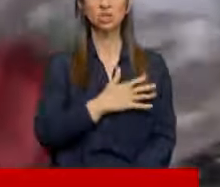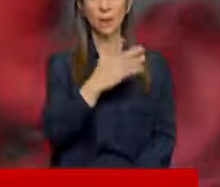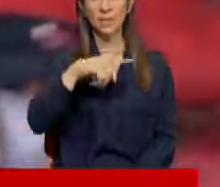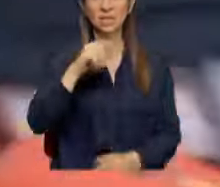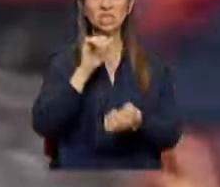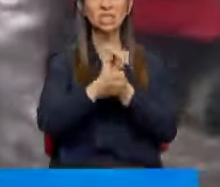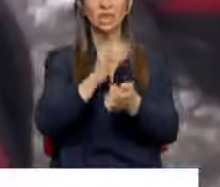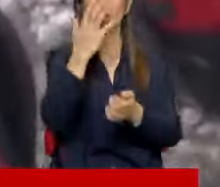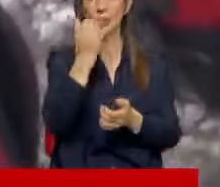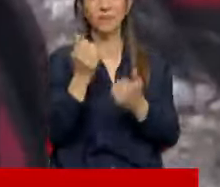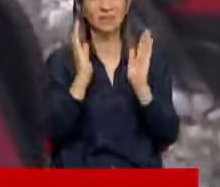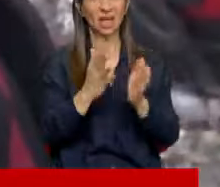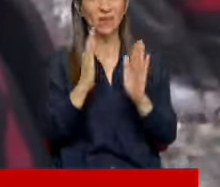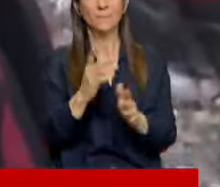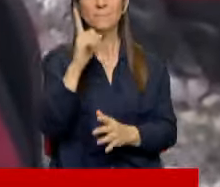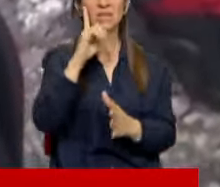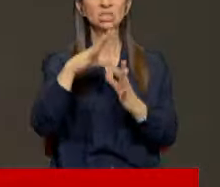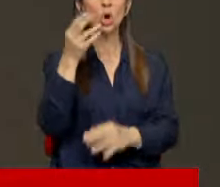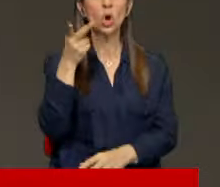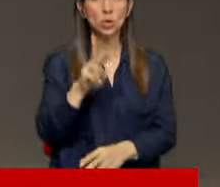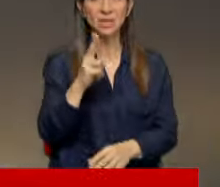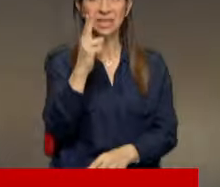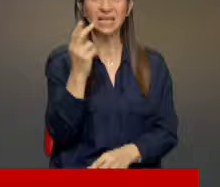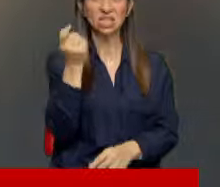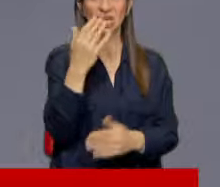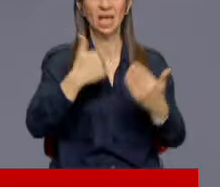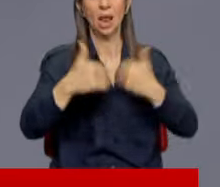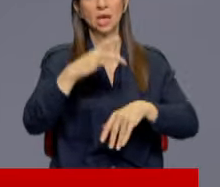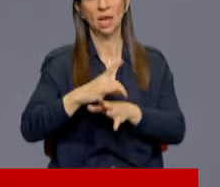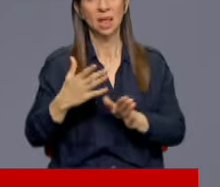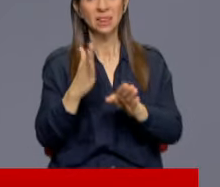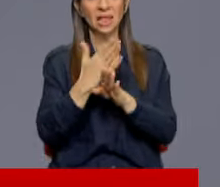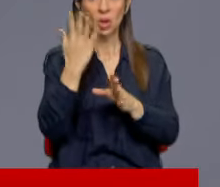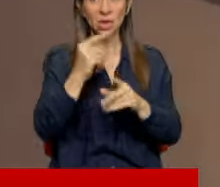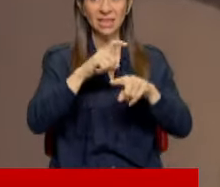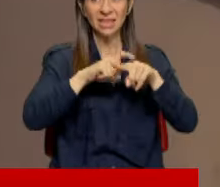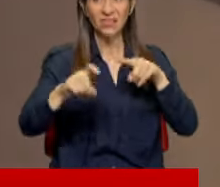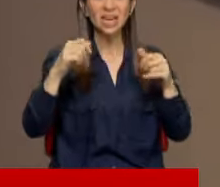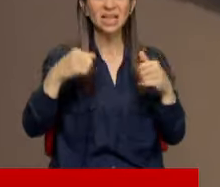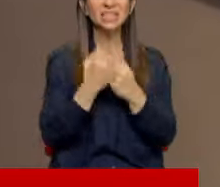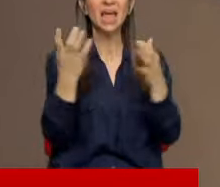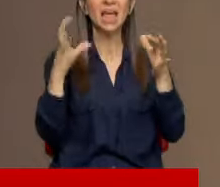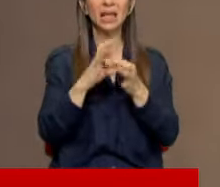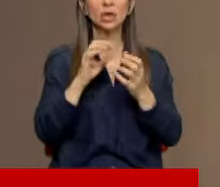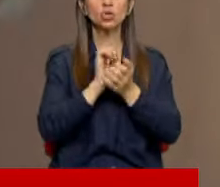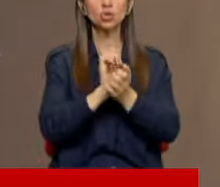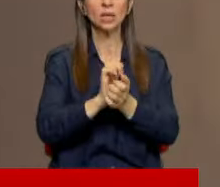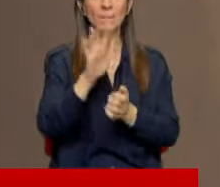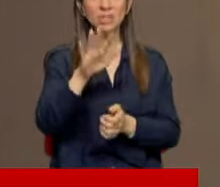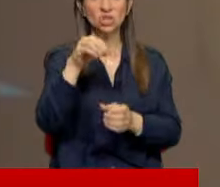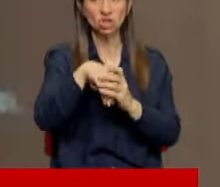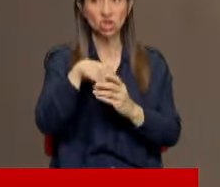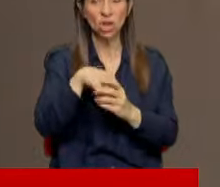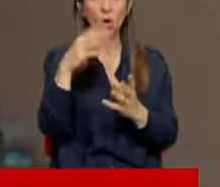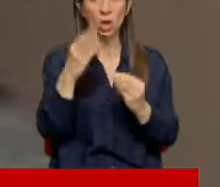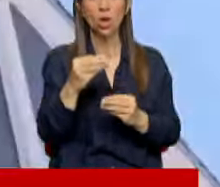CHP'lilerin cezaevi önündeki nöbeti sürerken bir kişinin ölümüne, 7 kişinin yaralanmasına sebep olan teleferik kazasına ilişkin tutuklanan 5 kişi